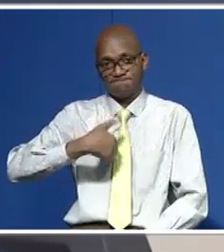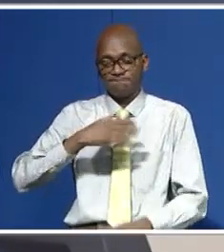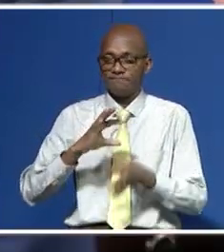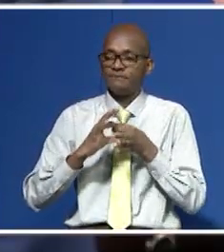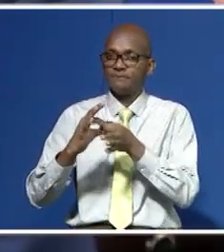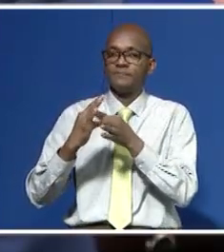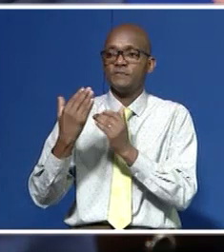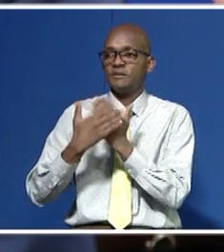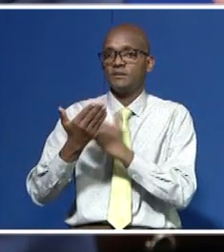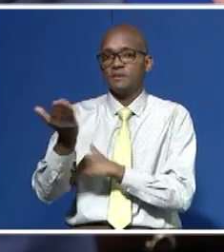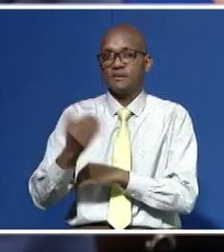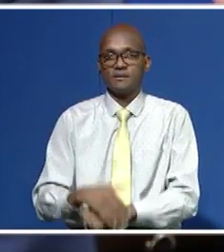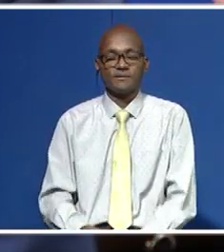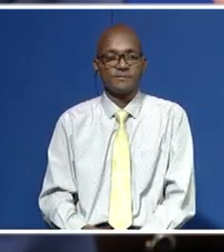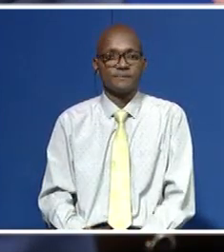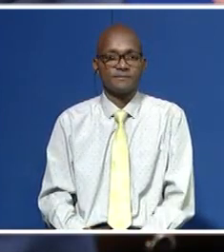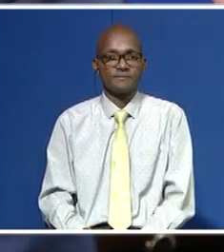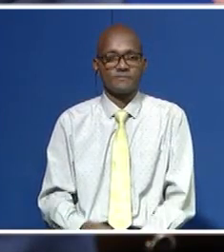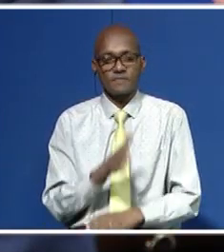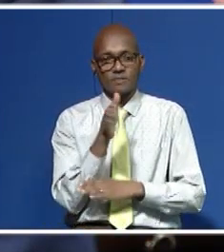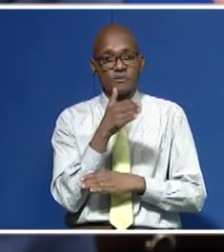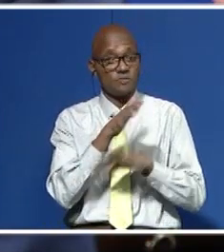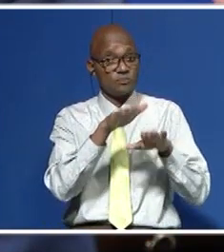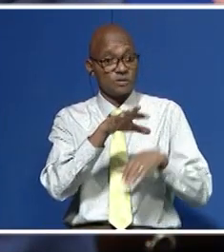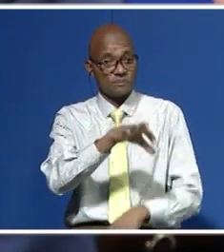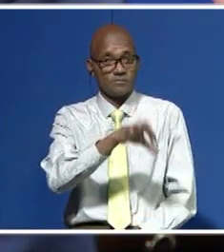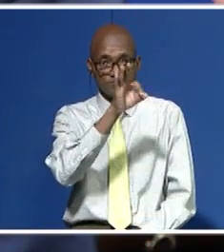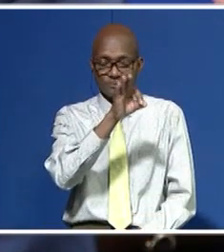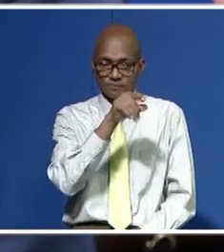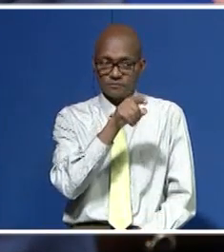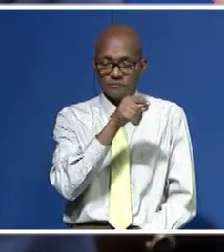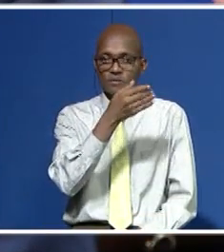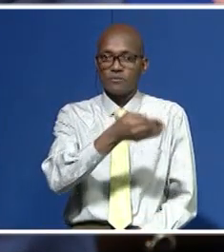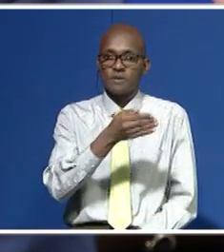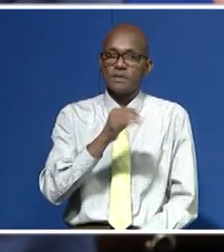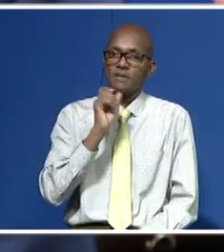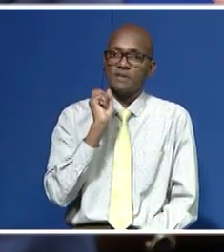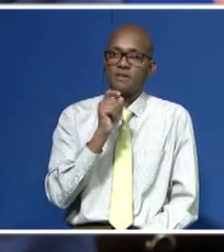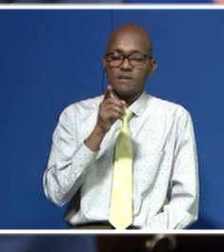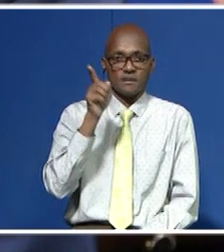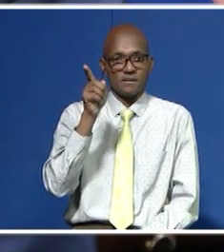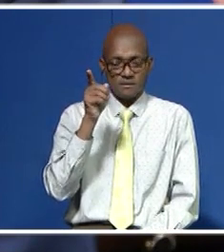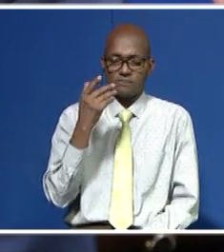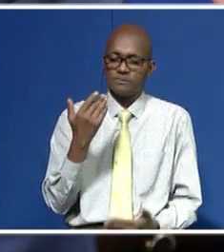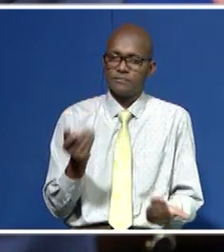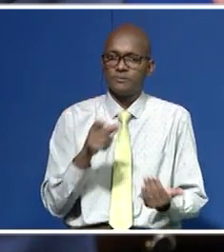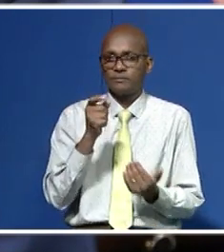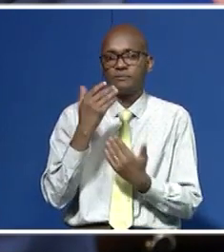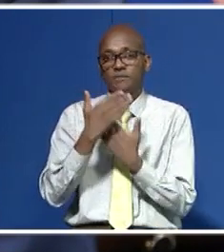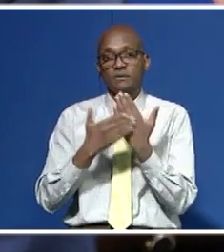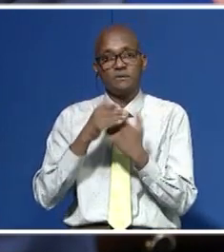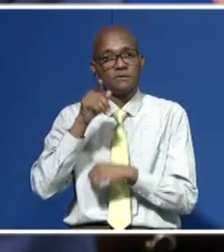zingine pia. Pamoja na kwamba Balozi Mahiga alikuwa mbunge wa kuteuliwa, alikuwa mwenyeji wa Iringa ambako nako wananchi wa mkoa